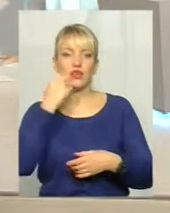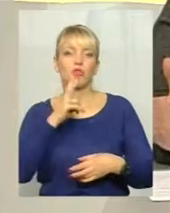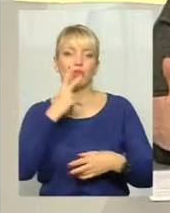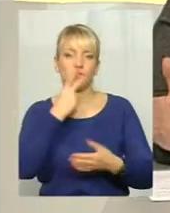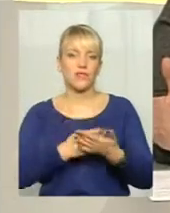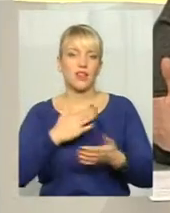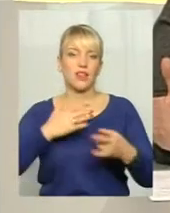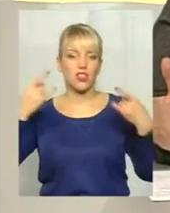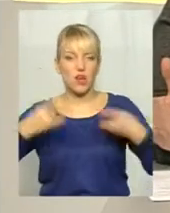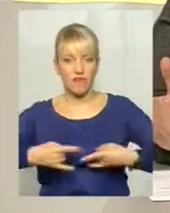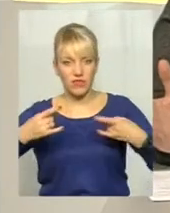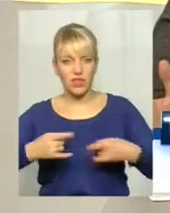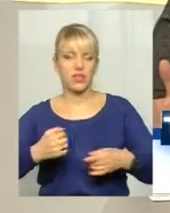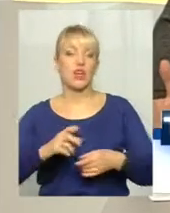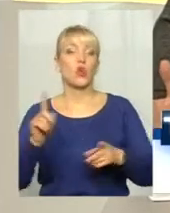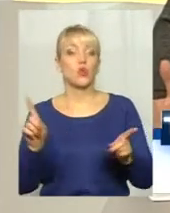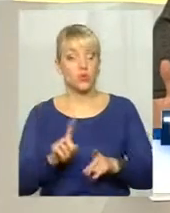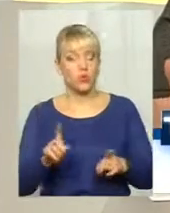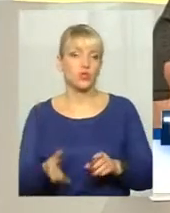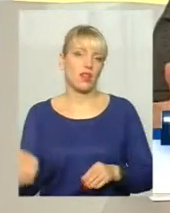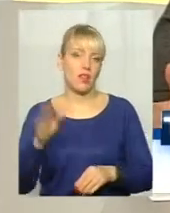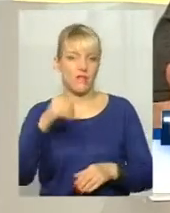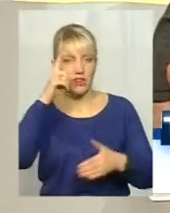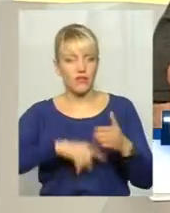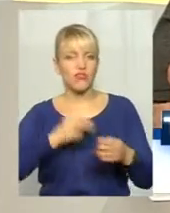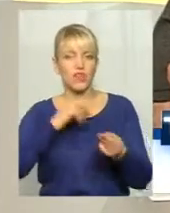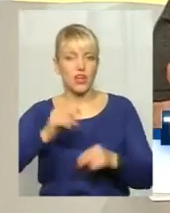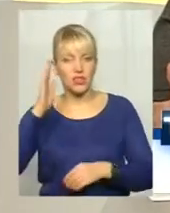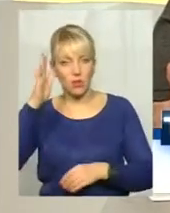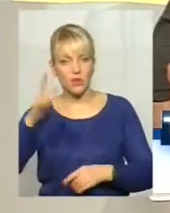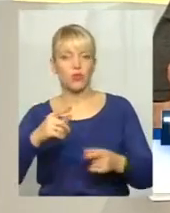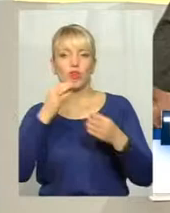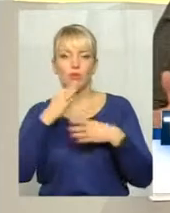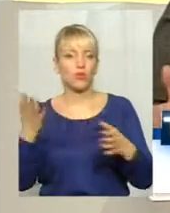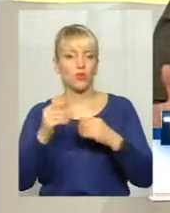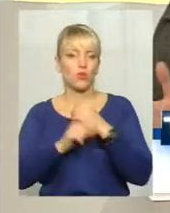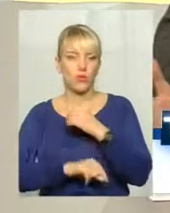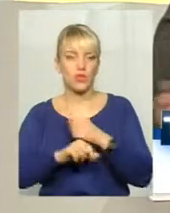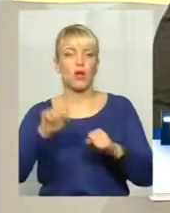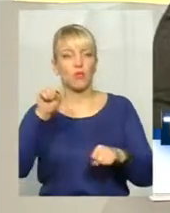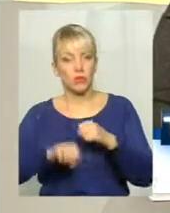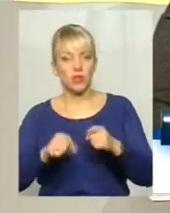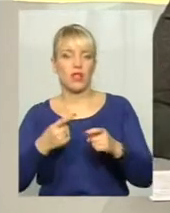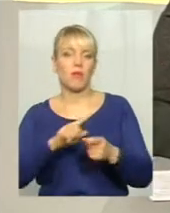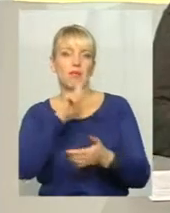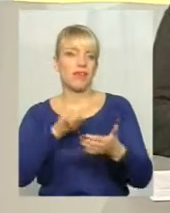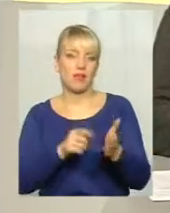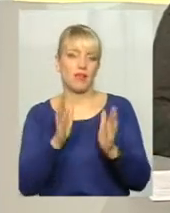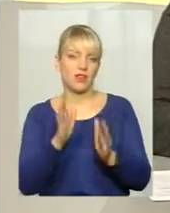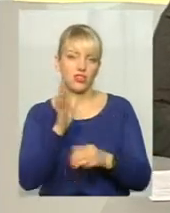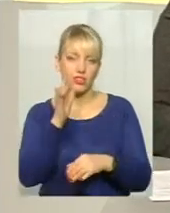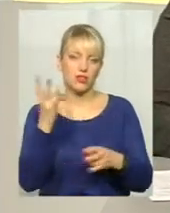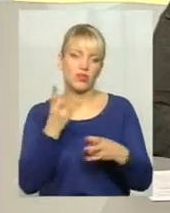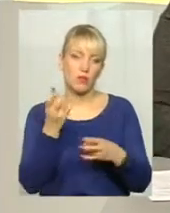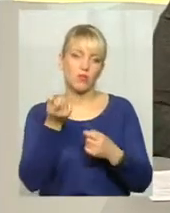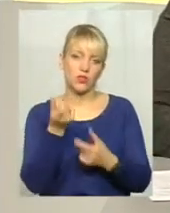наш ефір. Ну і що ж, давайте вірити в краще майбутнє і будь-яку корупцію ми подолаємо. Питання лише часу, але потрібно трошечки,